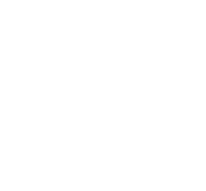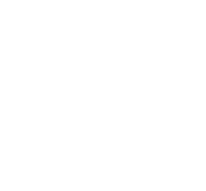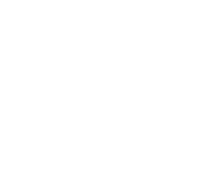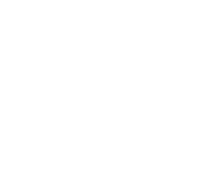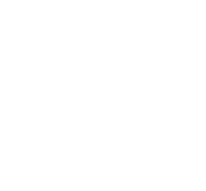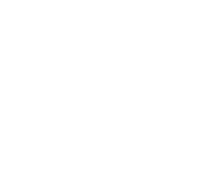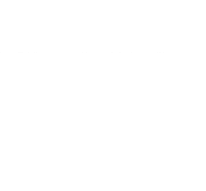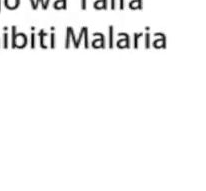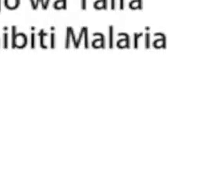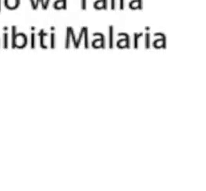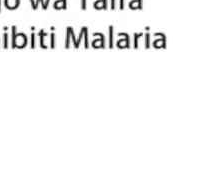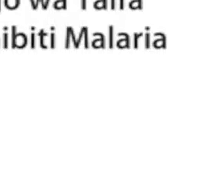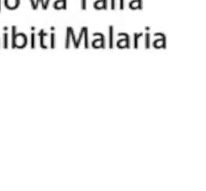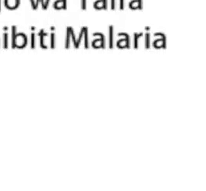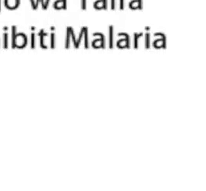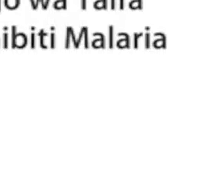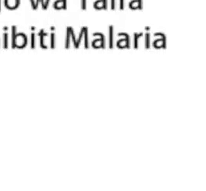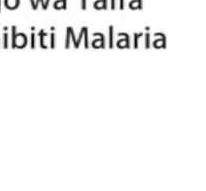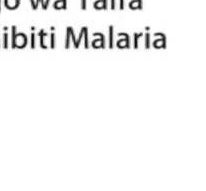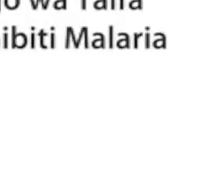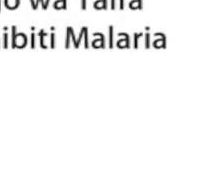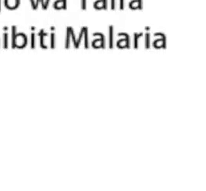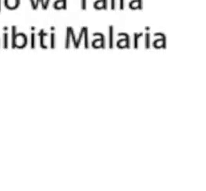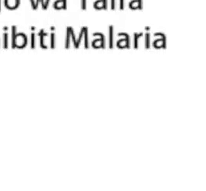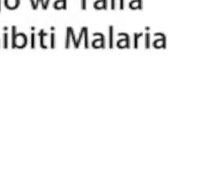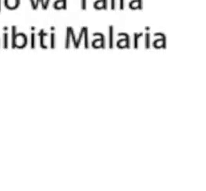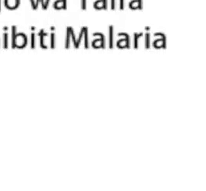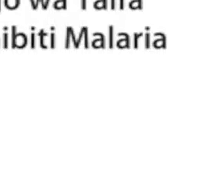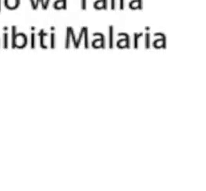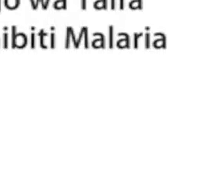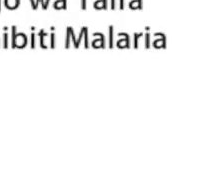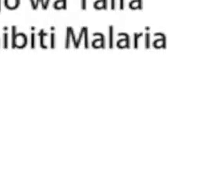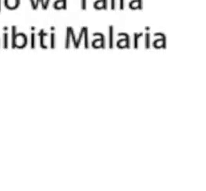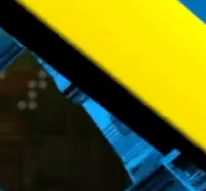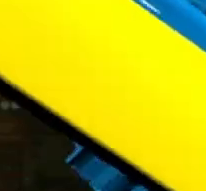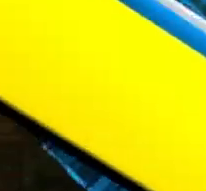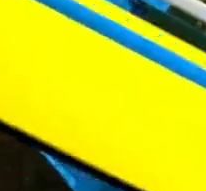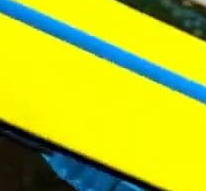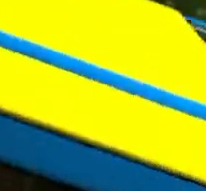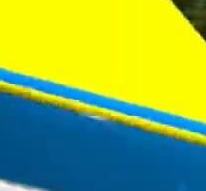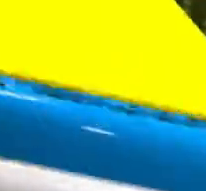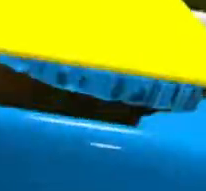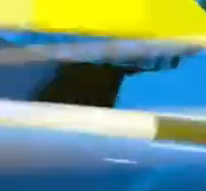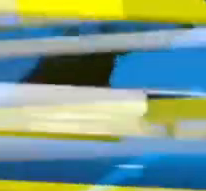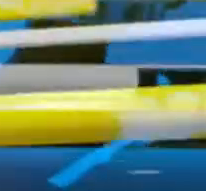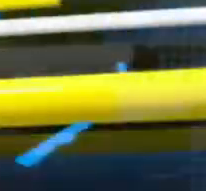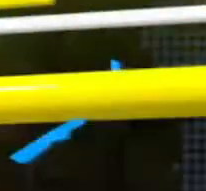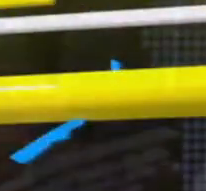limeletwa kwenu na Wizara ya Afya kupitia mpango wa taifa wa kudhibiti malaria.